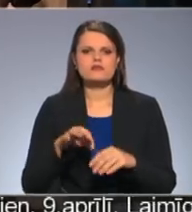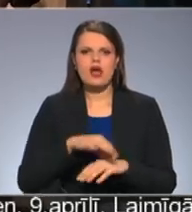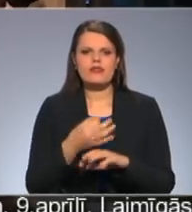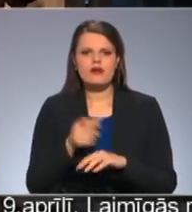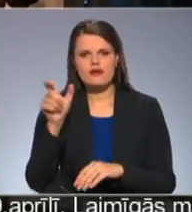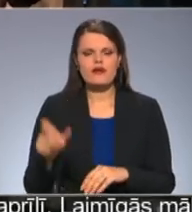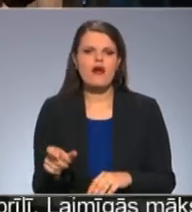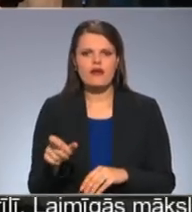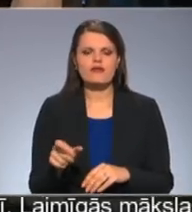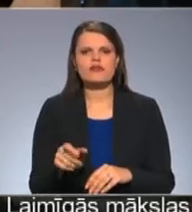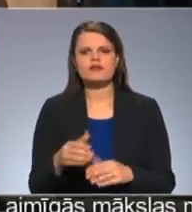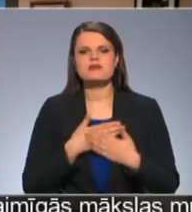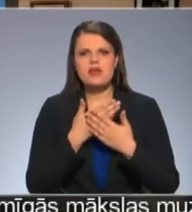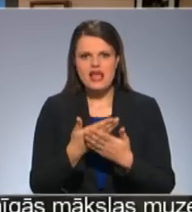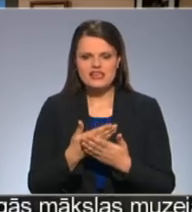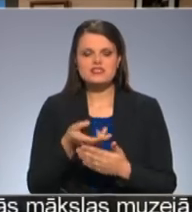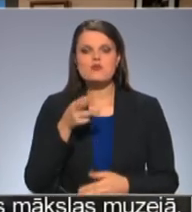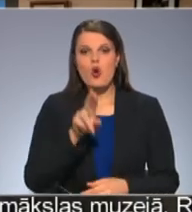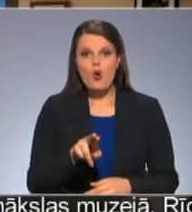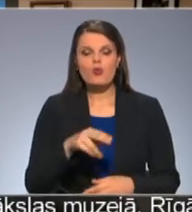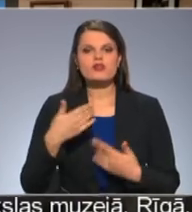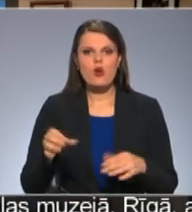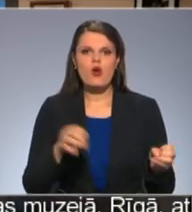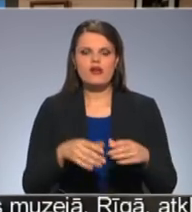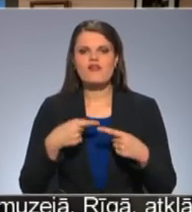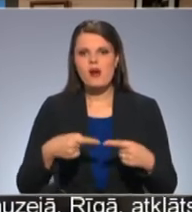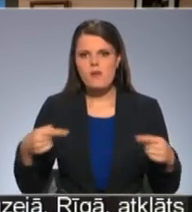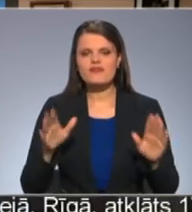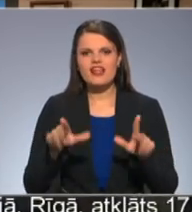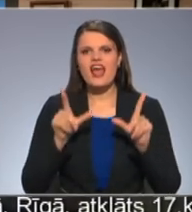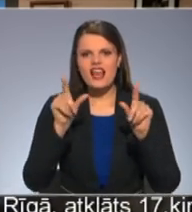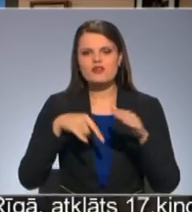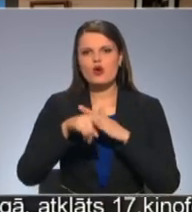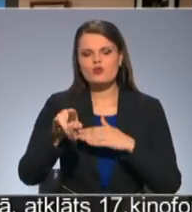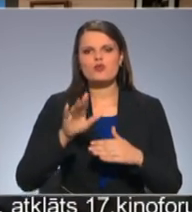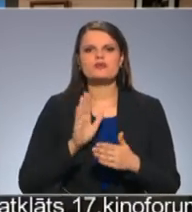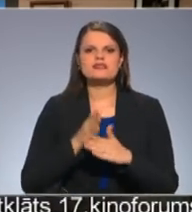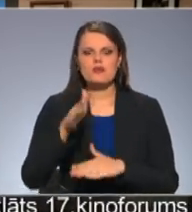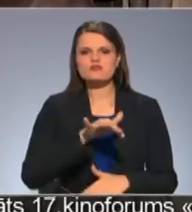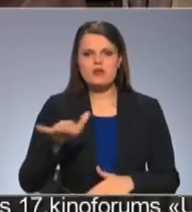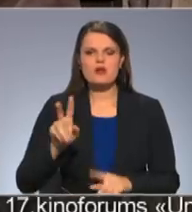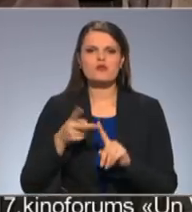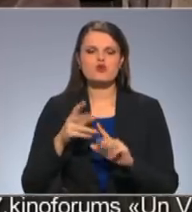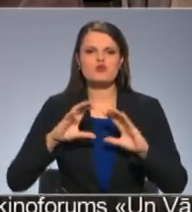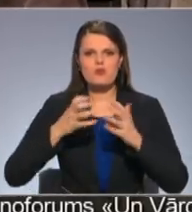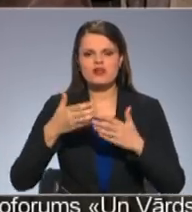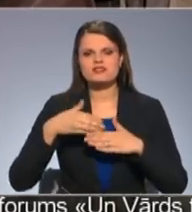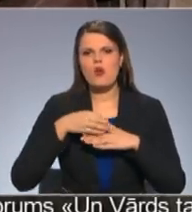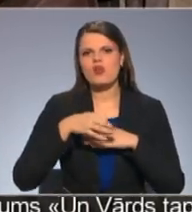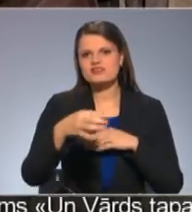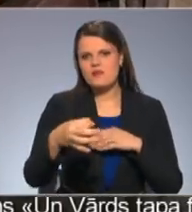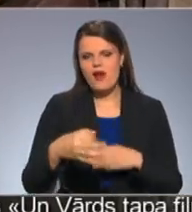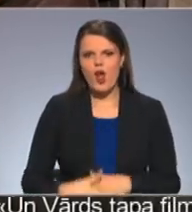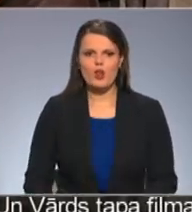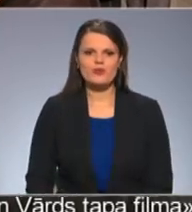jau mirušās sievas labākā draudzene, un jau kravā mantas, lai lidotu prom pie bērniem uz otru pasaules galu. Mēs tavoj